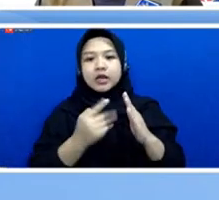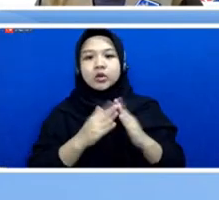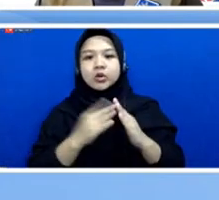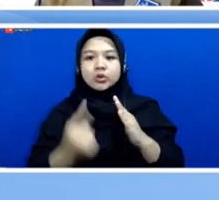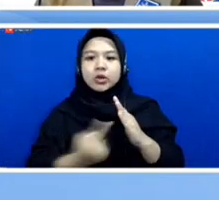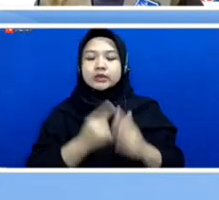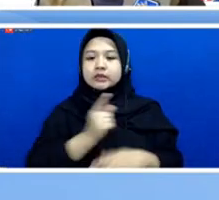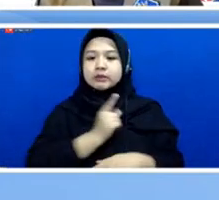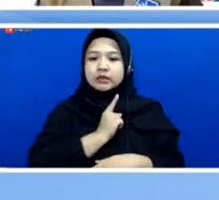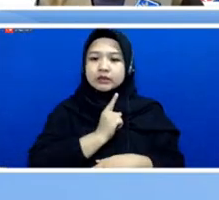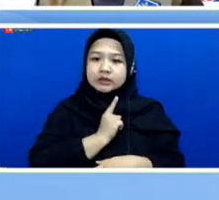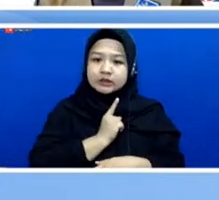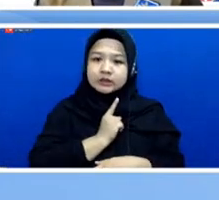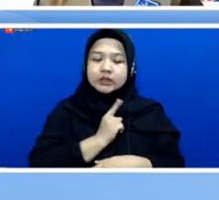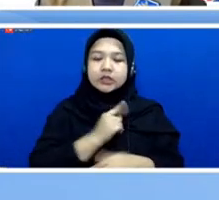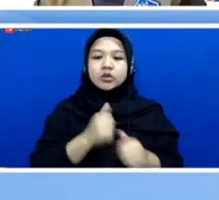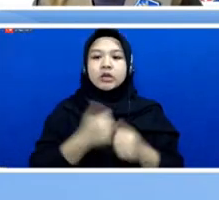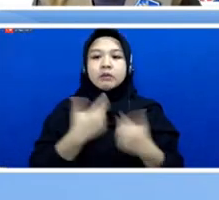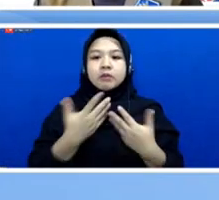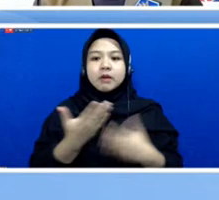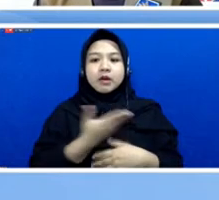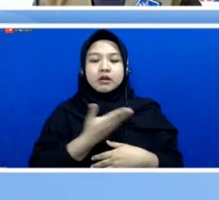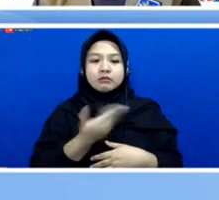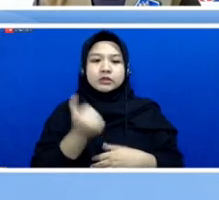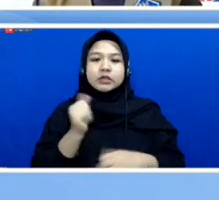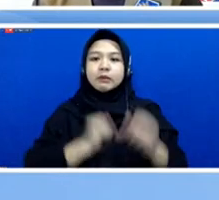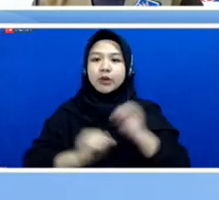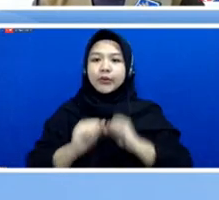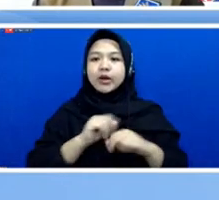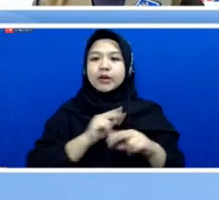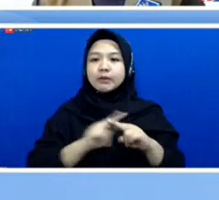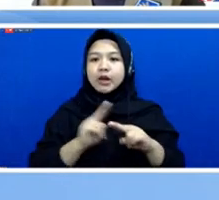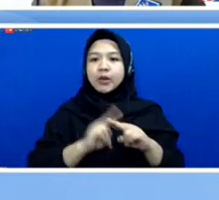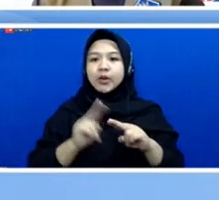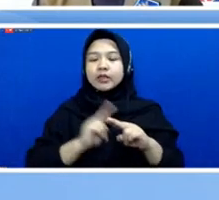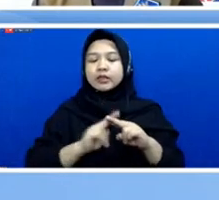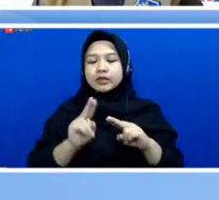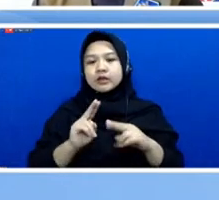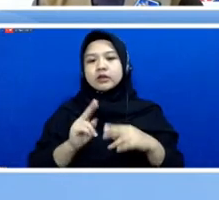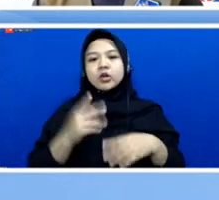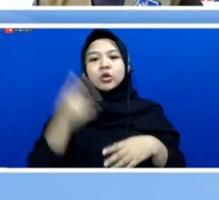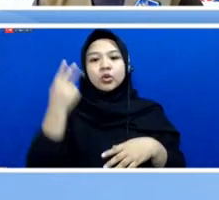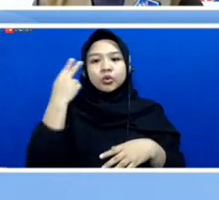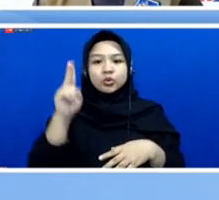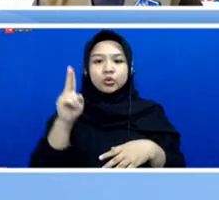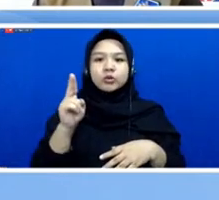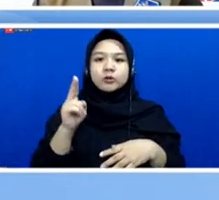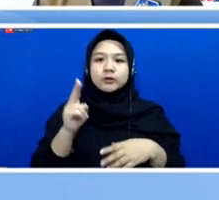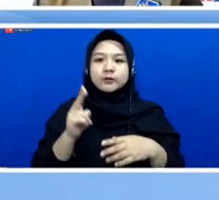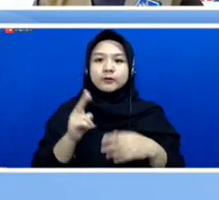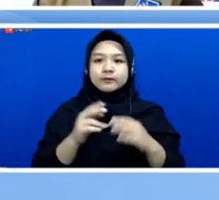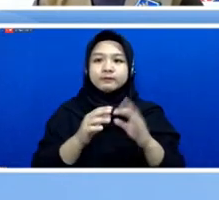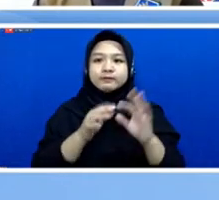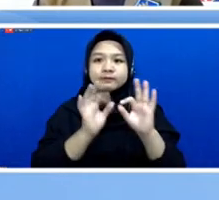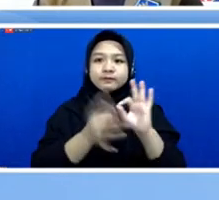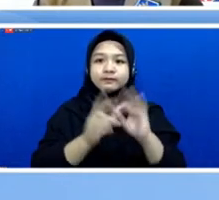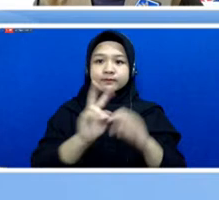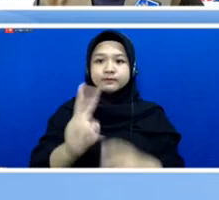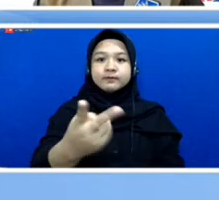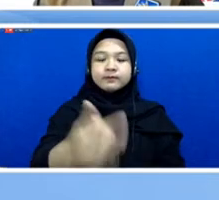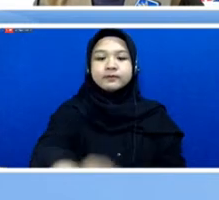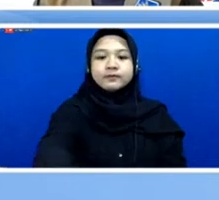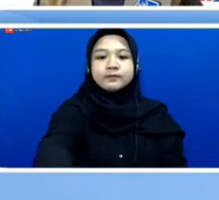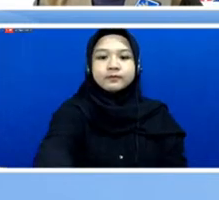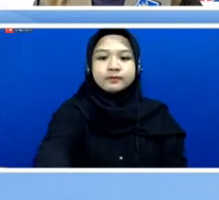mandiri, kemudian bagaimana mereka bisa melakukan perawatan untuk meningkatkan kesehatan mereka di